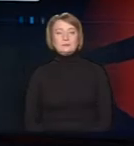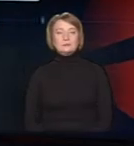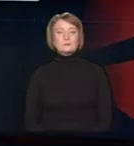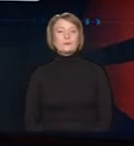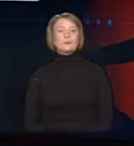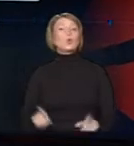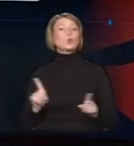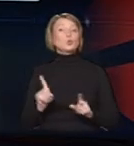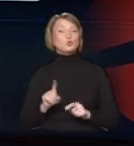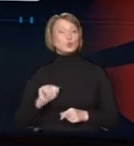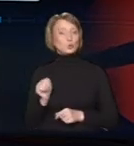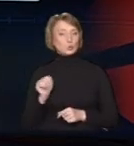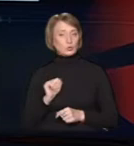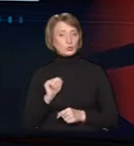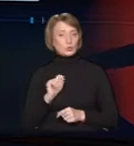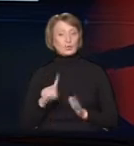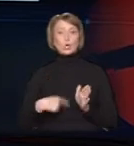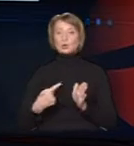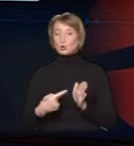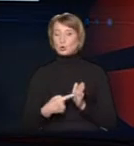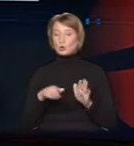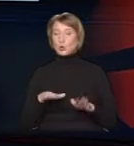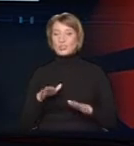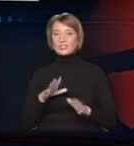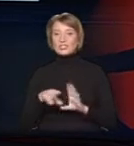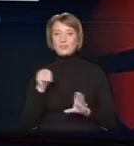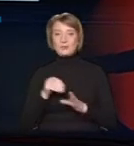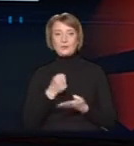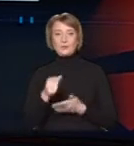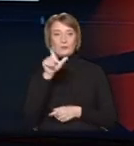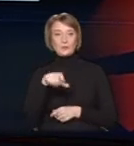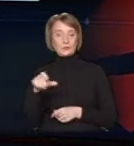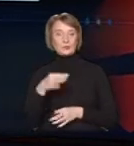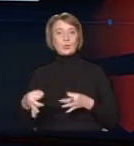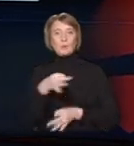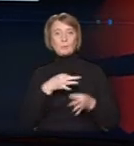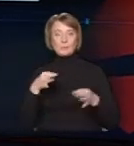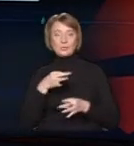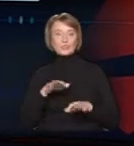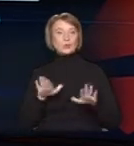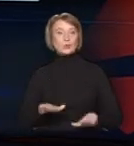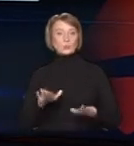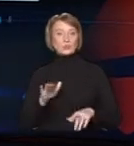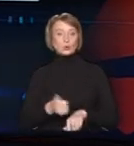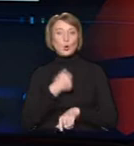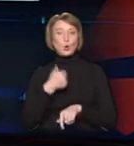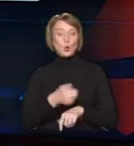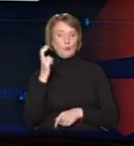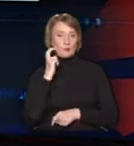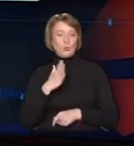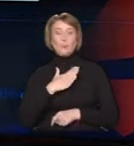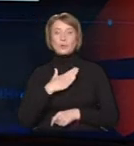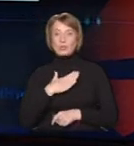Ну що ж, друзі, це столичний відбір. Ми розпочинаємо, умовно кажучи, таку співбесіду з кандидатом на посаду міського голови Києва. І спочатку про